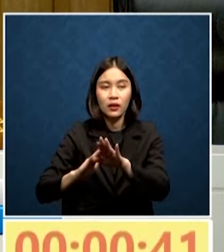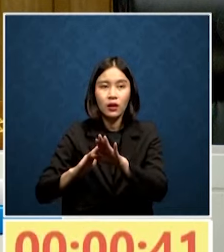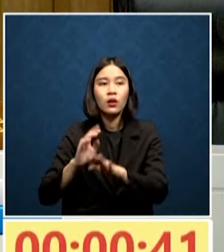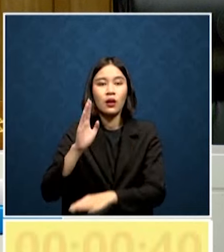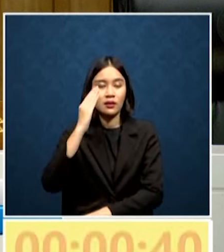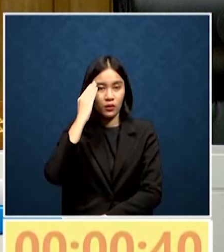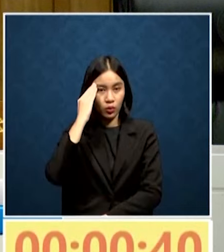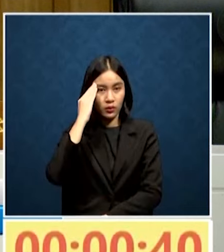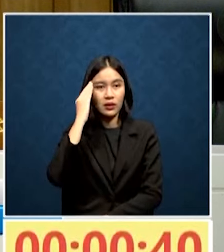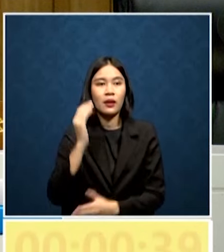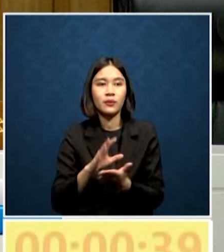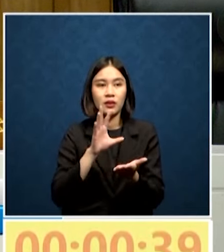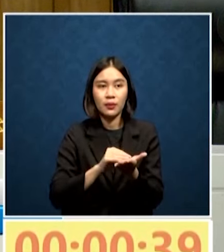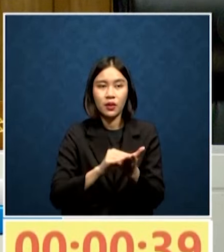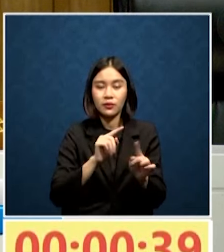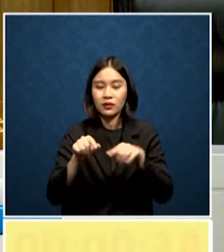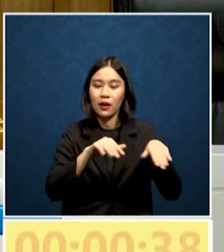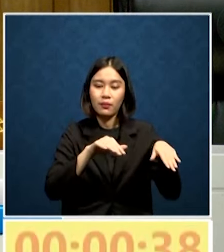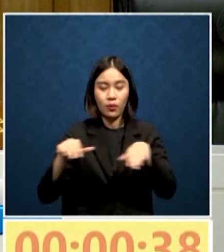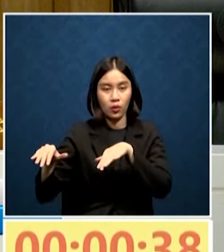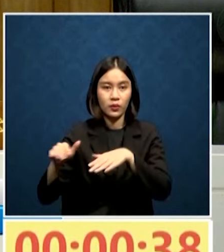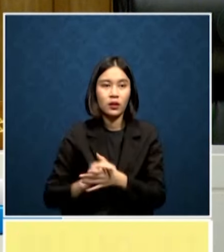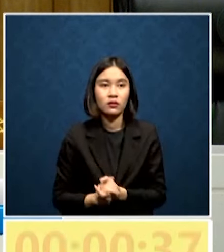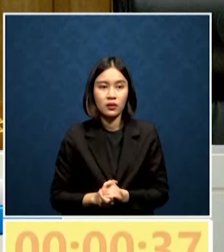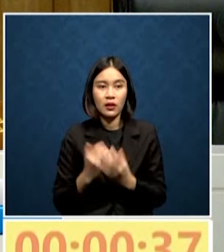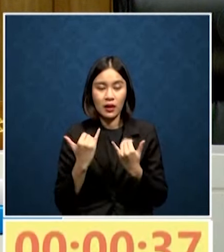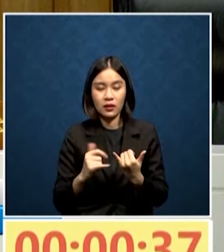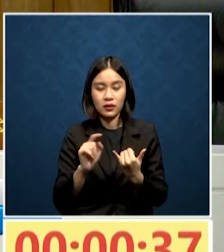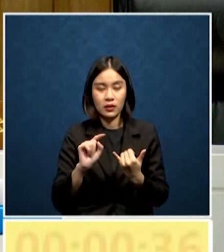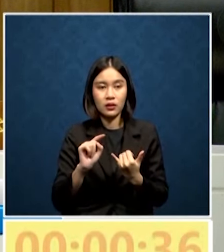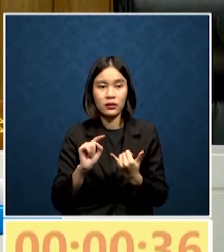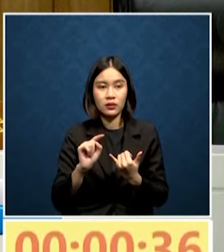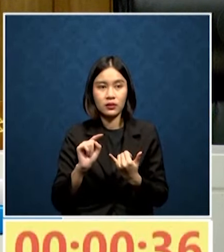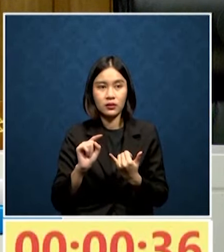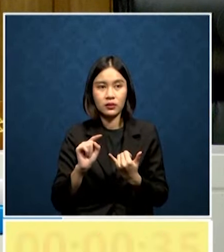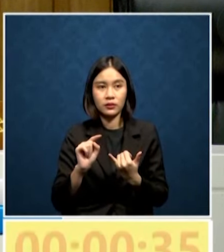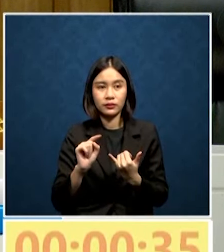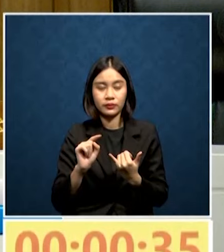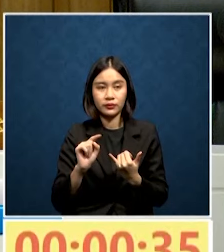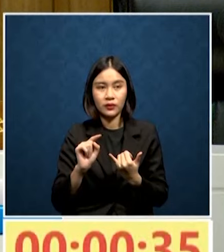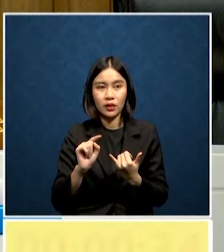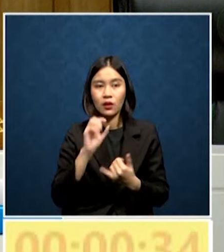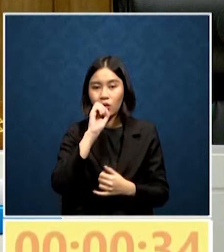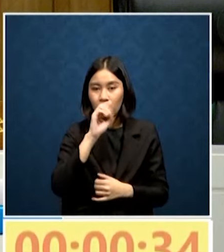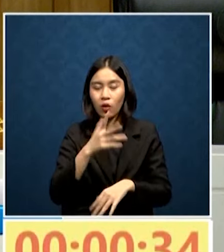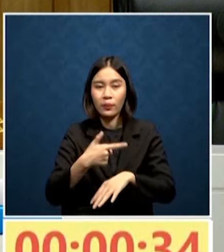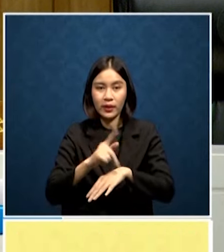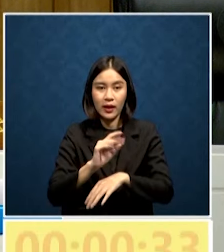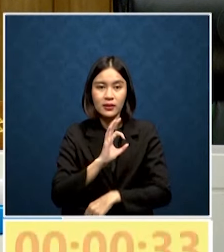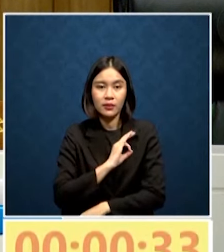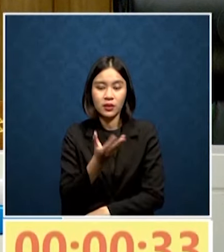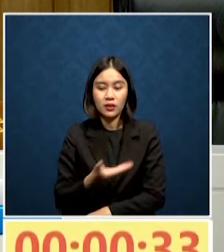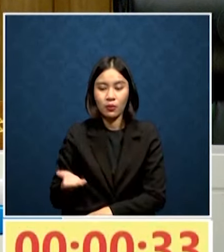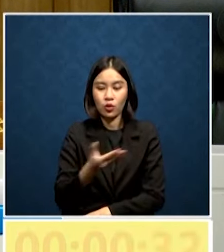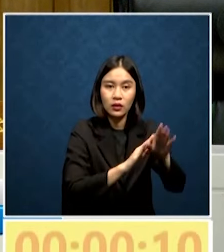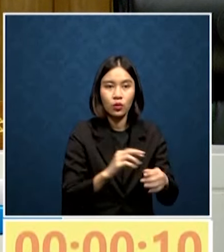ได้รับทราบข้อมูลพร้อมกันทั้งประเทศนะครับอันนี้ก็เป็นส่วนหนึ่งที่แจ้งท่านประธานถึงท่านสมาชิกว่าอยู่ในขั้